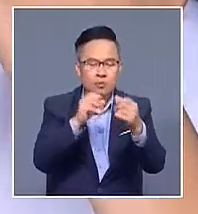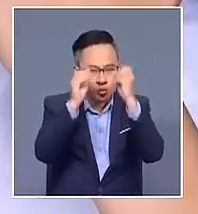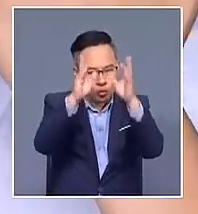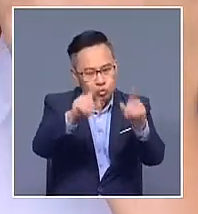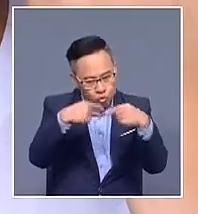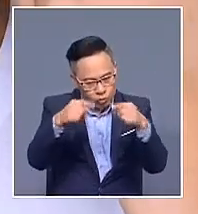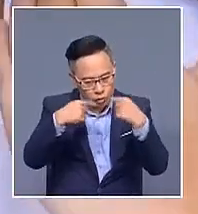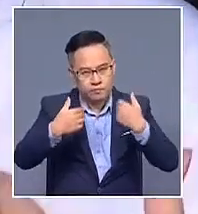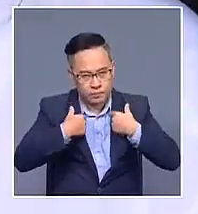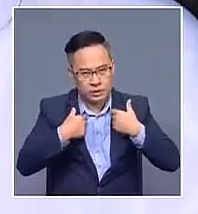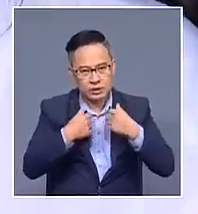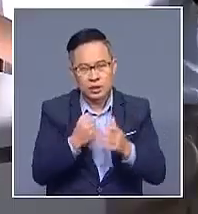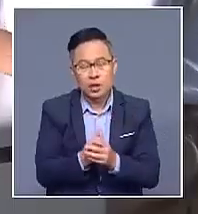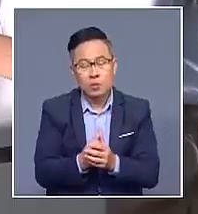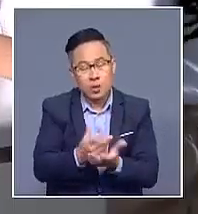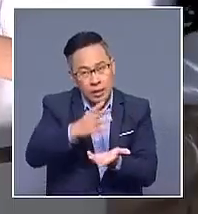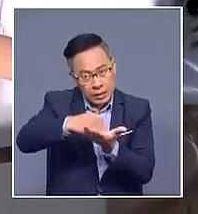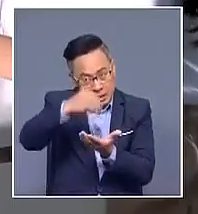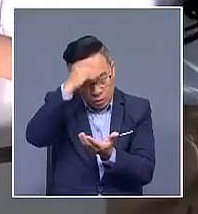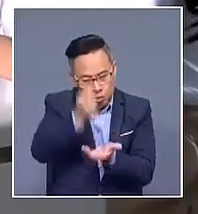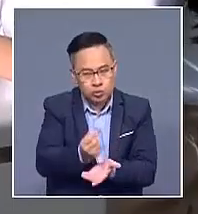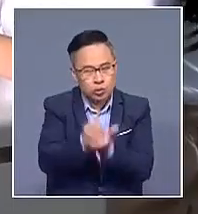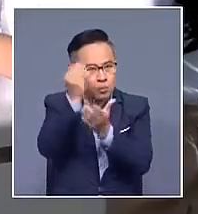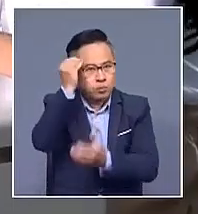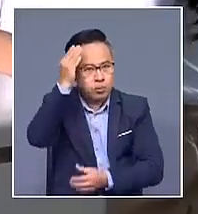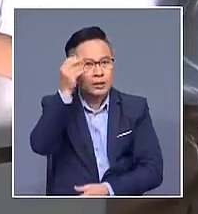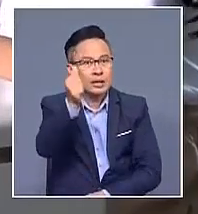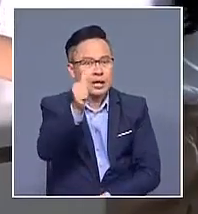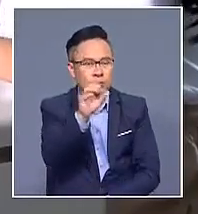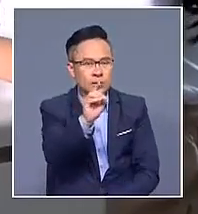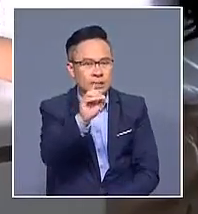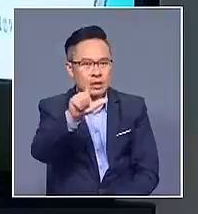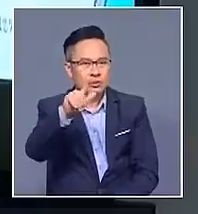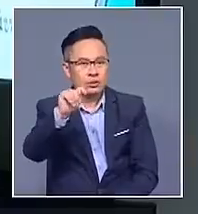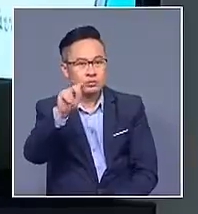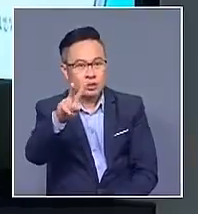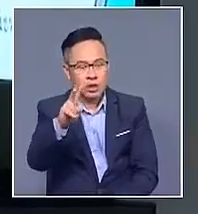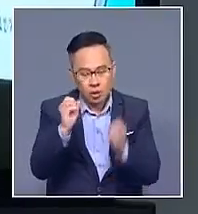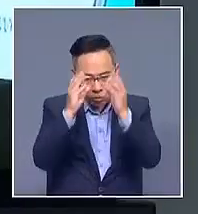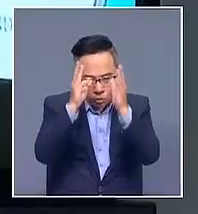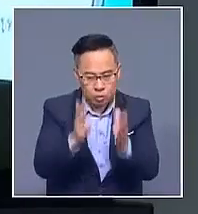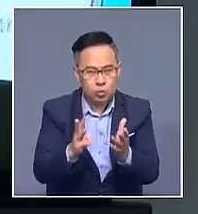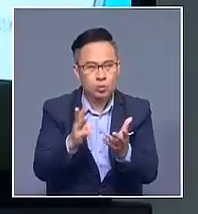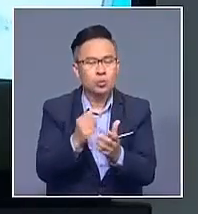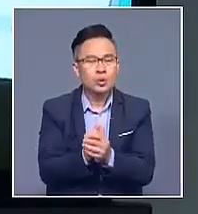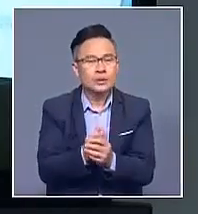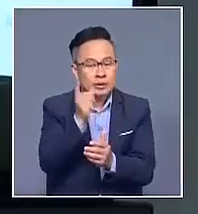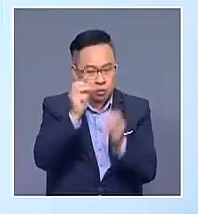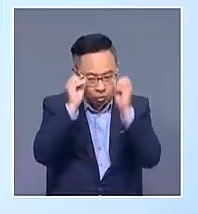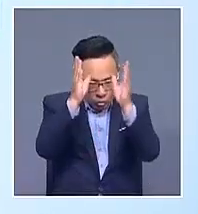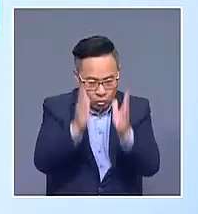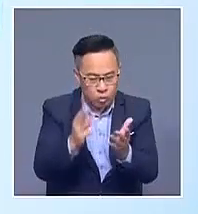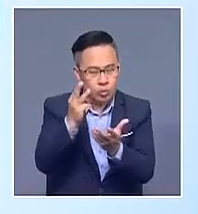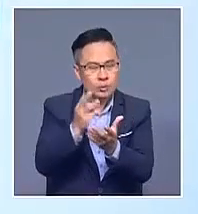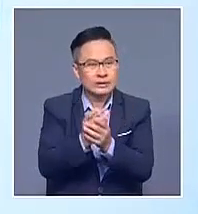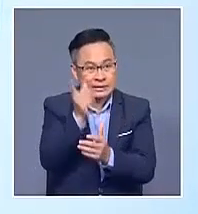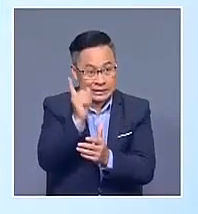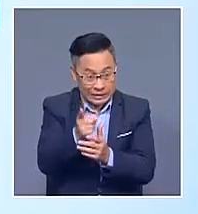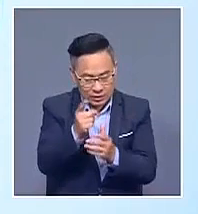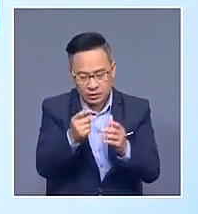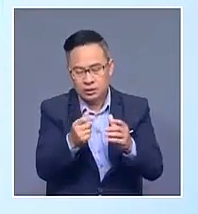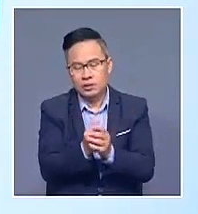หรือความรู้บางอย่างมาจาก DLTV ก่อนแล้วก็ค่อยมาคุยกับคุณครูถูกไหมมันทำให้เราเรียนเร็วขึ้นไหมคะ ก็เร็วขึ้น